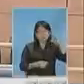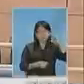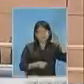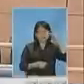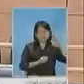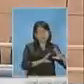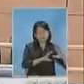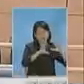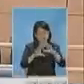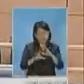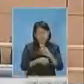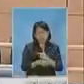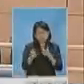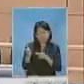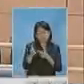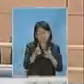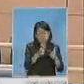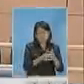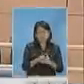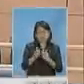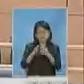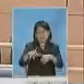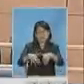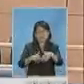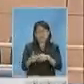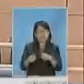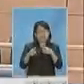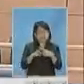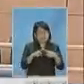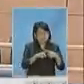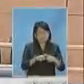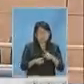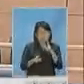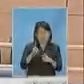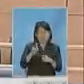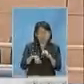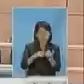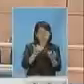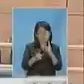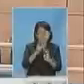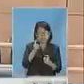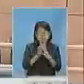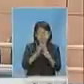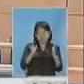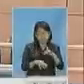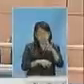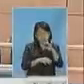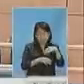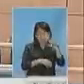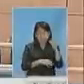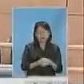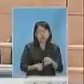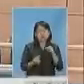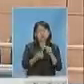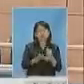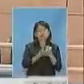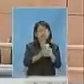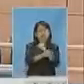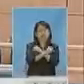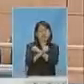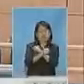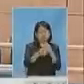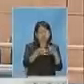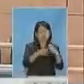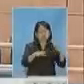ออกมาปราบปรามประชาชนจนมีการบาดเจ็บล้มตายเป็นเกือบรชีวิตเพื่อปกป้องพรรคการเมืองนั้นและนักการ